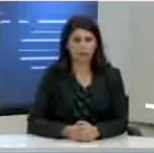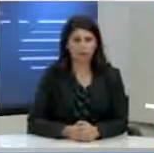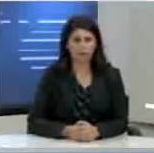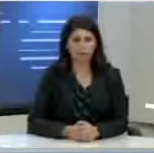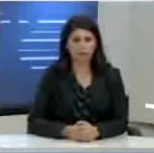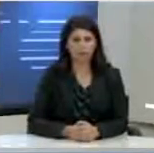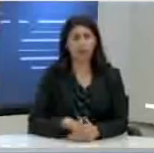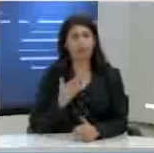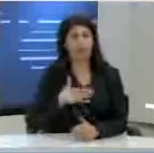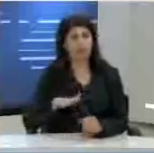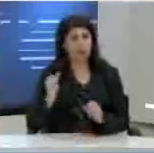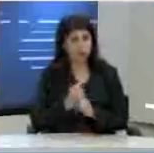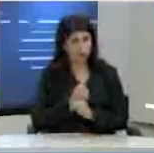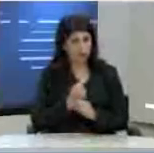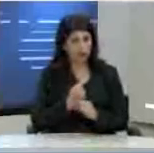Θέλω όμως να επιμείνω,